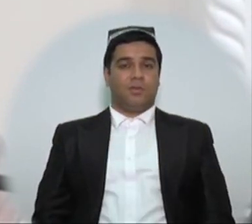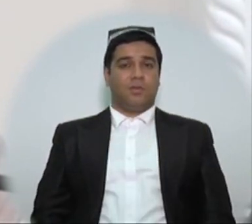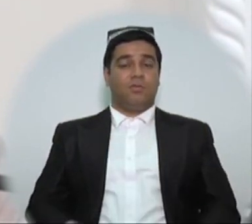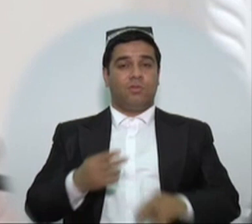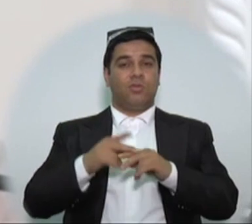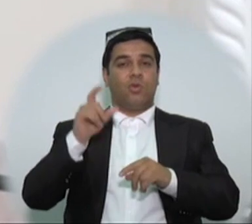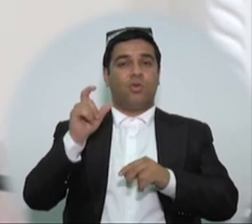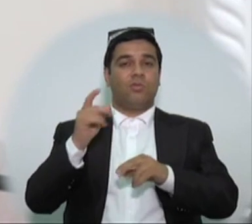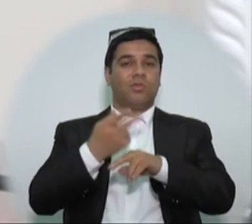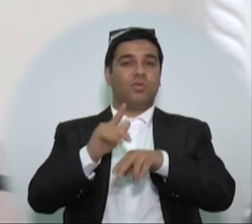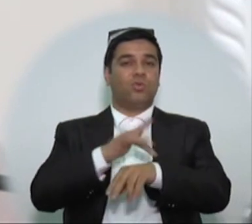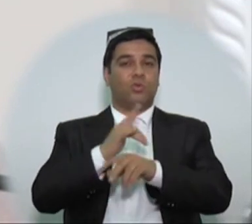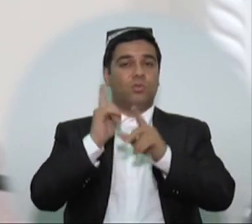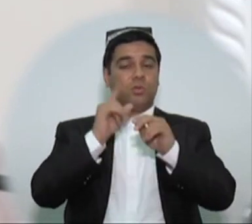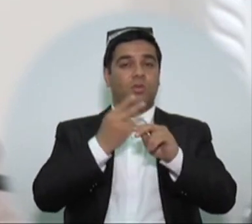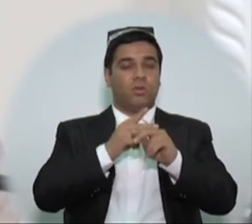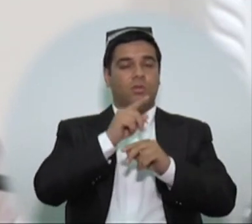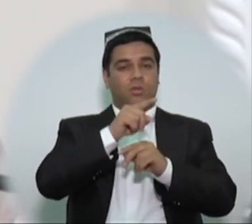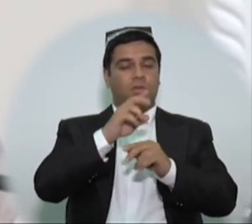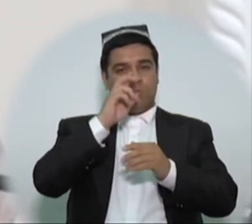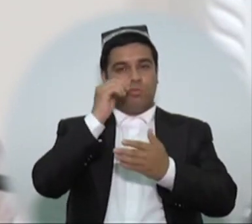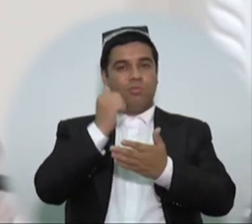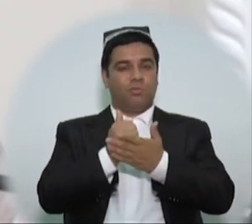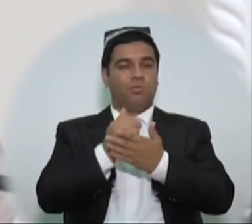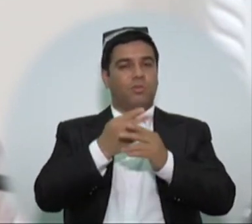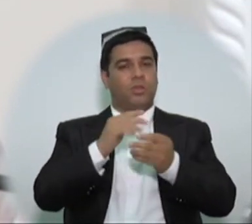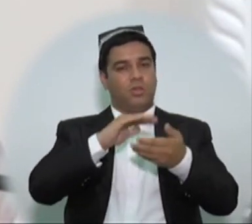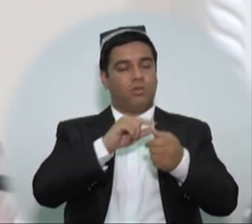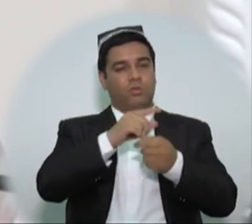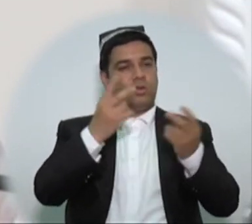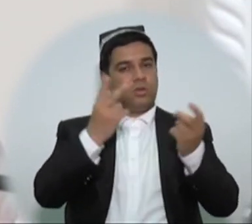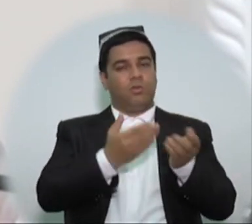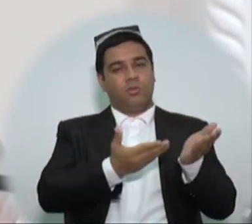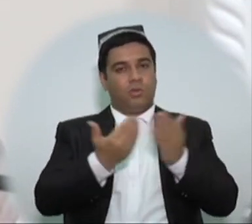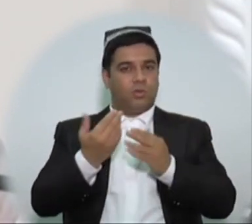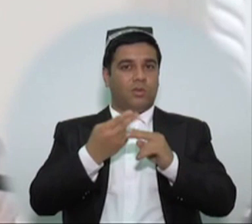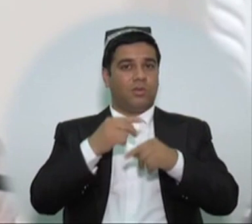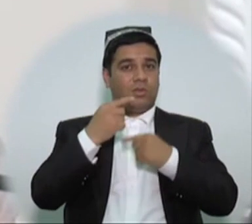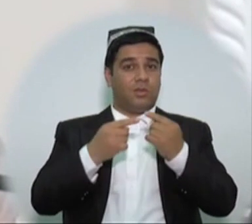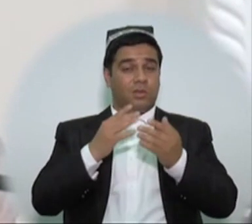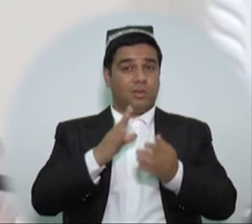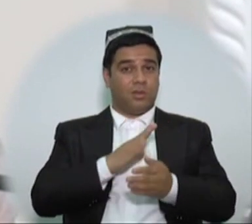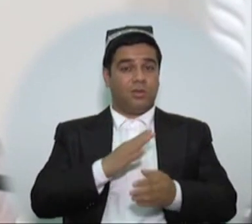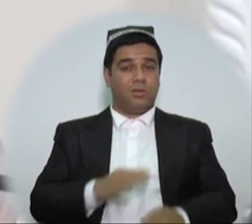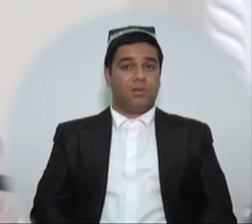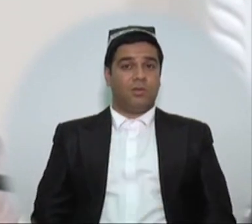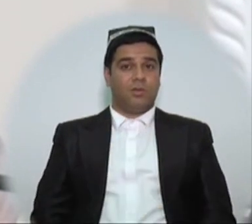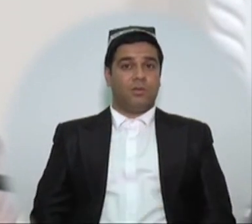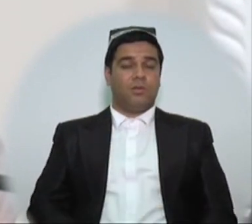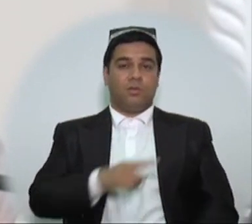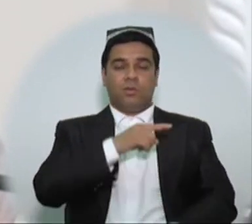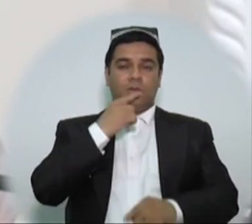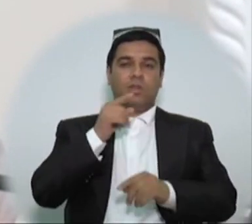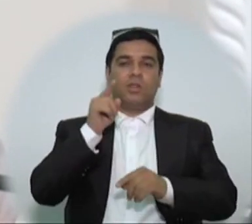Chopar borib, shunaqa amir hazratlari sizi so'rayapti, kerak bo'lib qopsiz degan ekan, ming marta